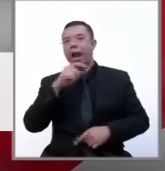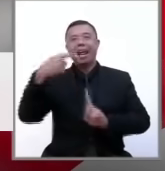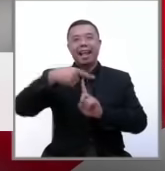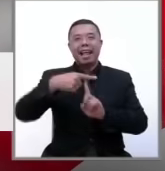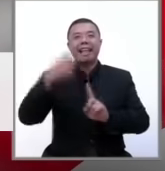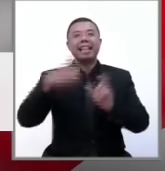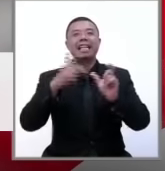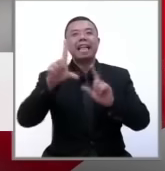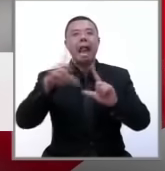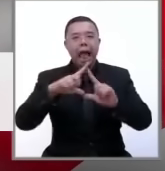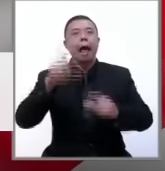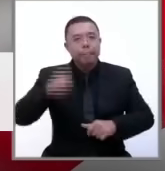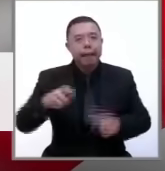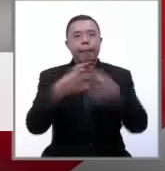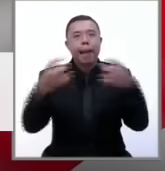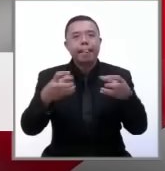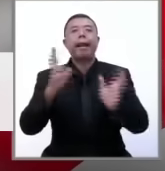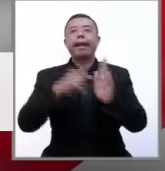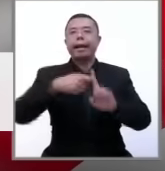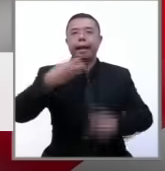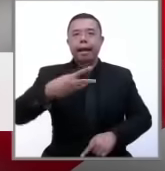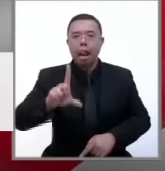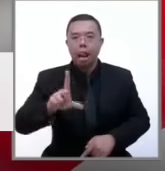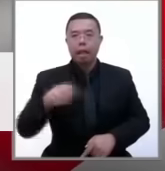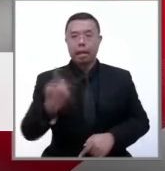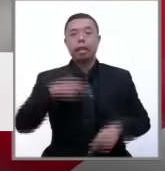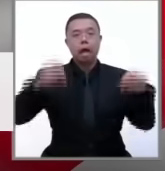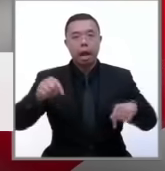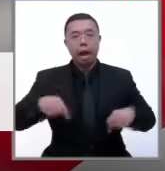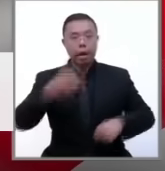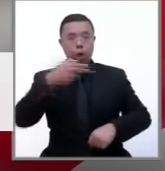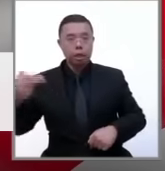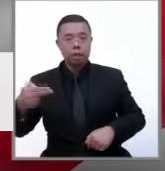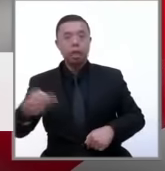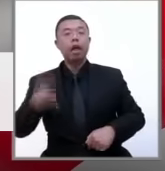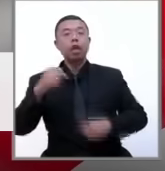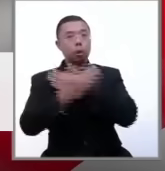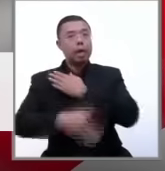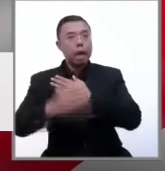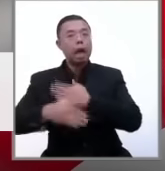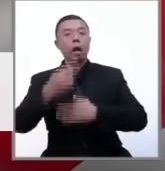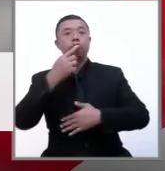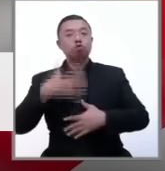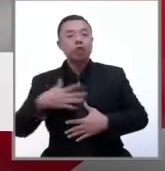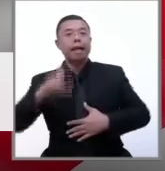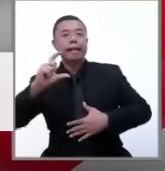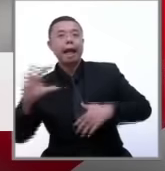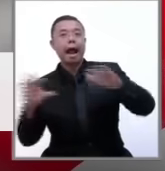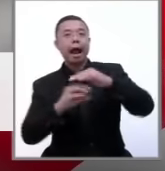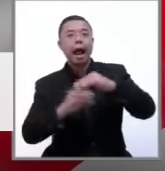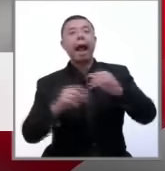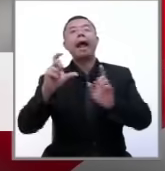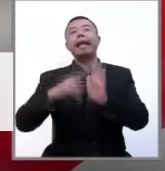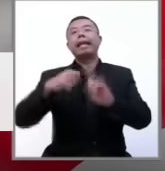nikel Pak dan kita sekarang kita itu Indonesia itu adalah negara yang punya cadangan nikel